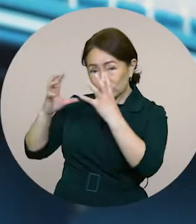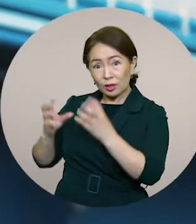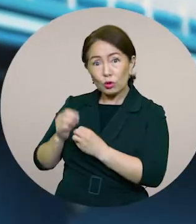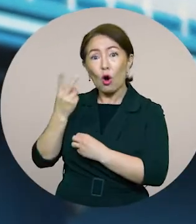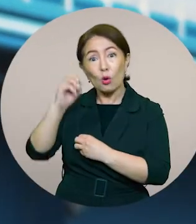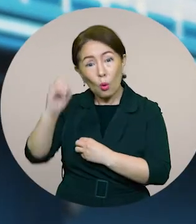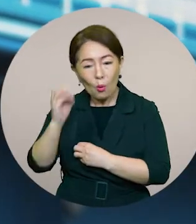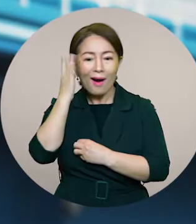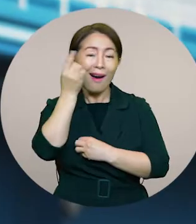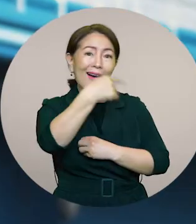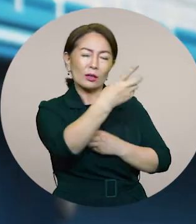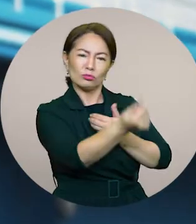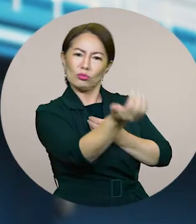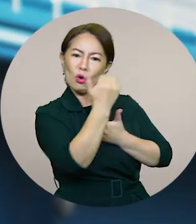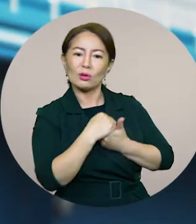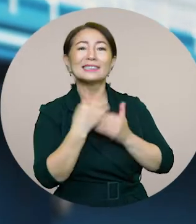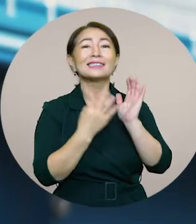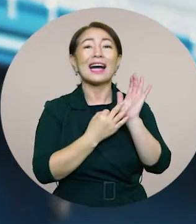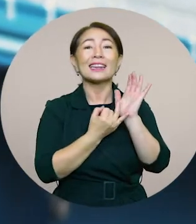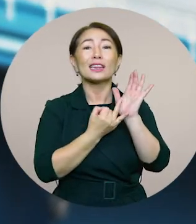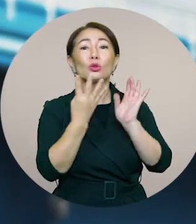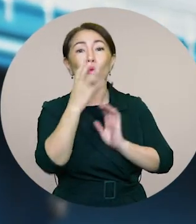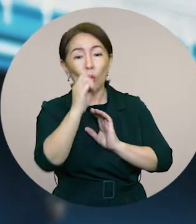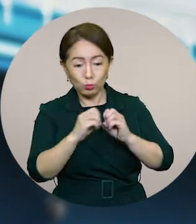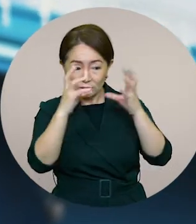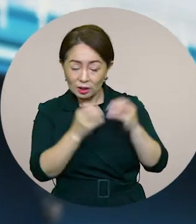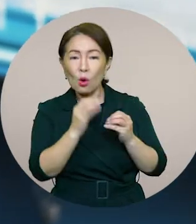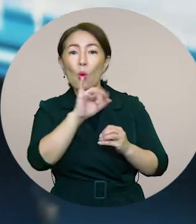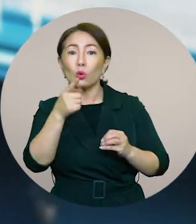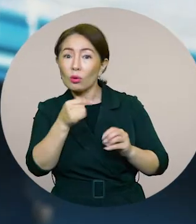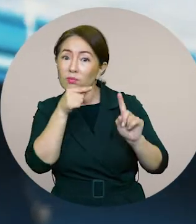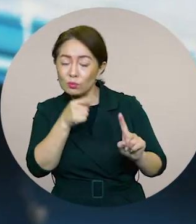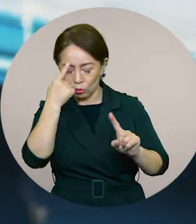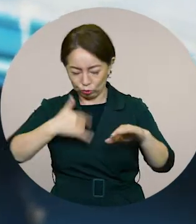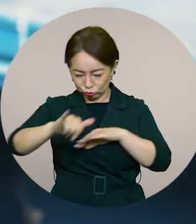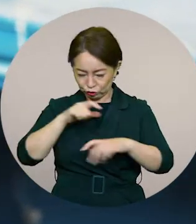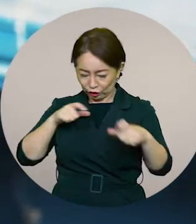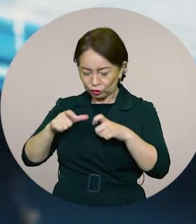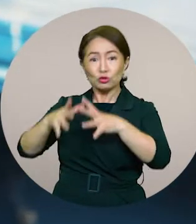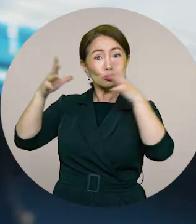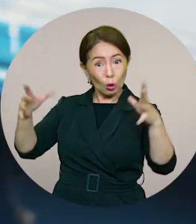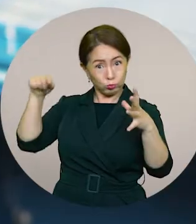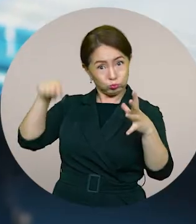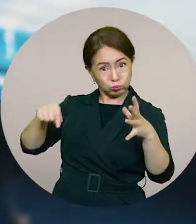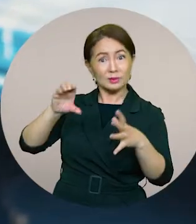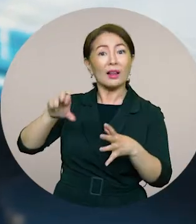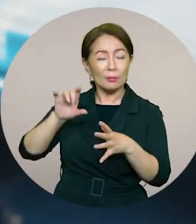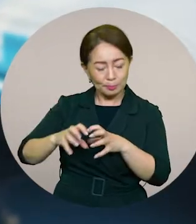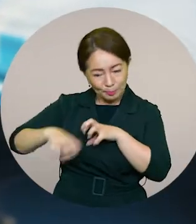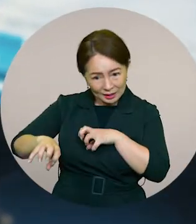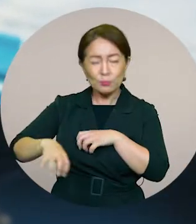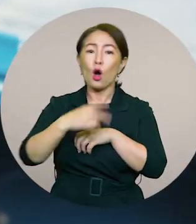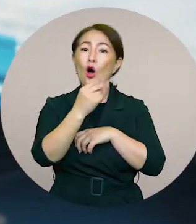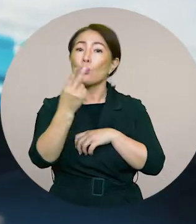гаруй хувь, гадаадын шууд хөрөнгө оруулалтын 74% орчмыг бүрдүүлдэг уул уурхайн салбар бол Монгол улсын эдийн засгийн томоохон салбар юм. 2020